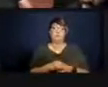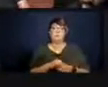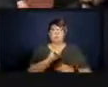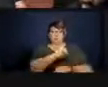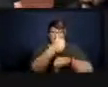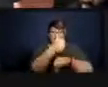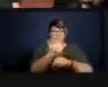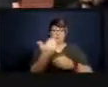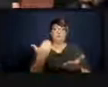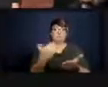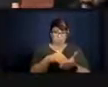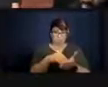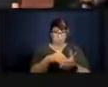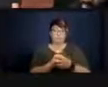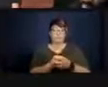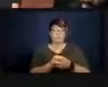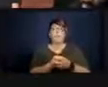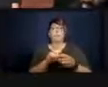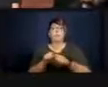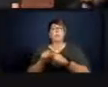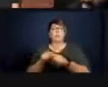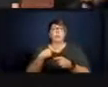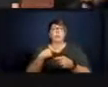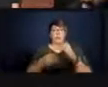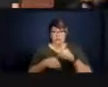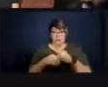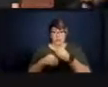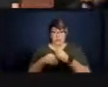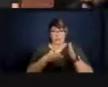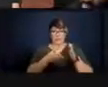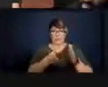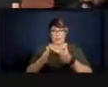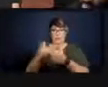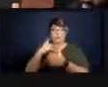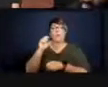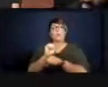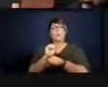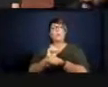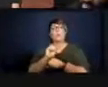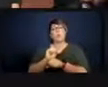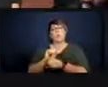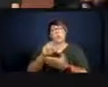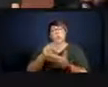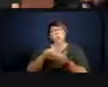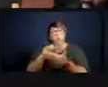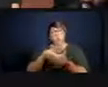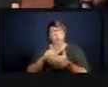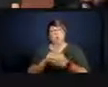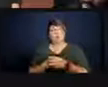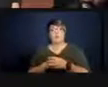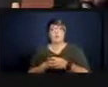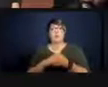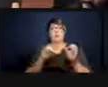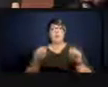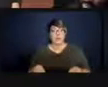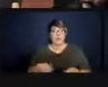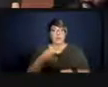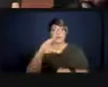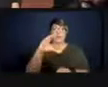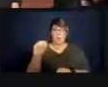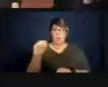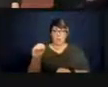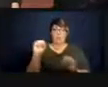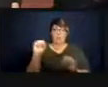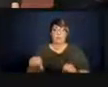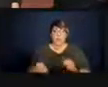Tunahitaji kuendelea na mfumo huu kwa kweli. Pia hapa tungependa kuzungumzia swala la